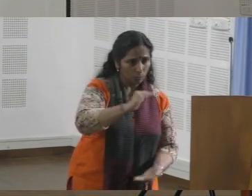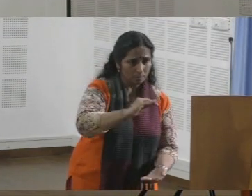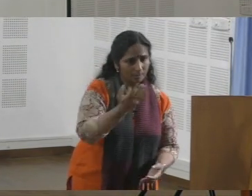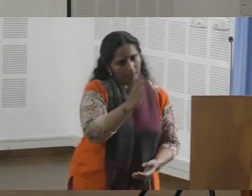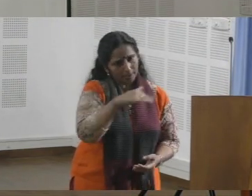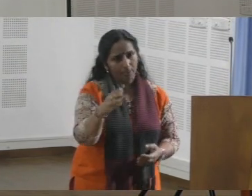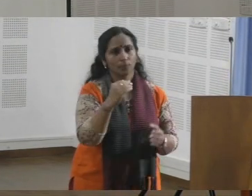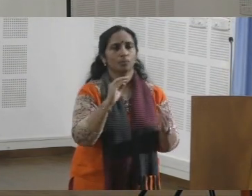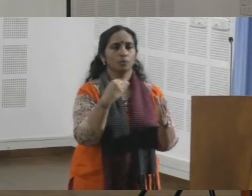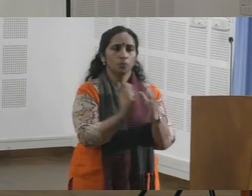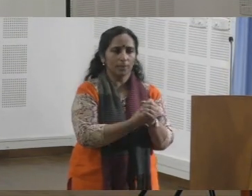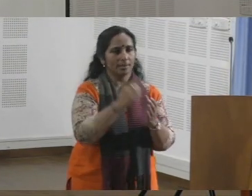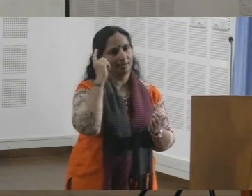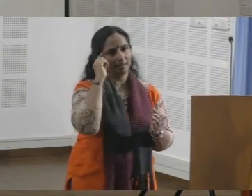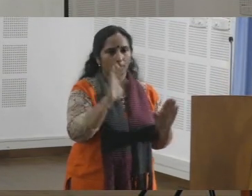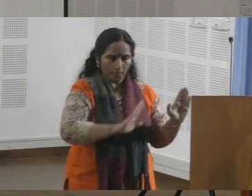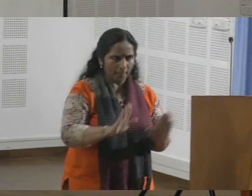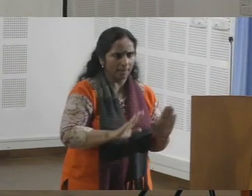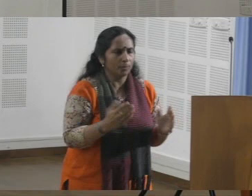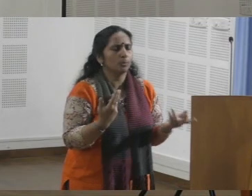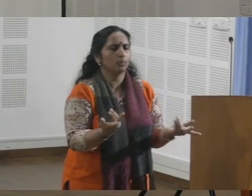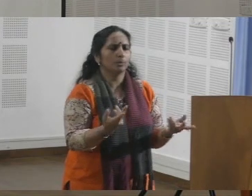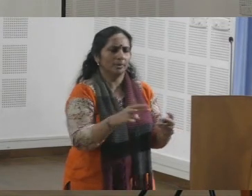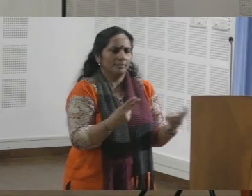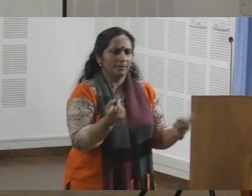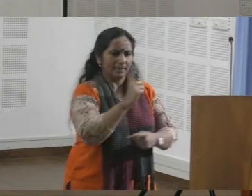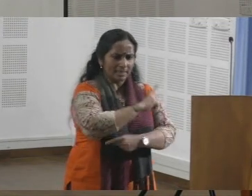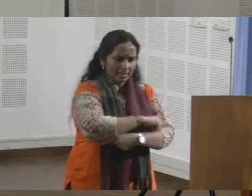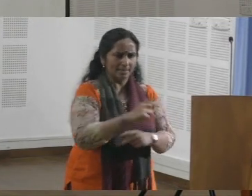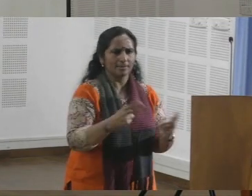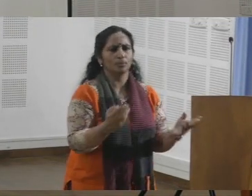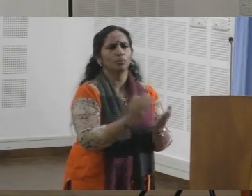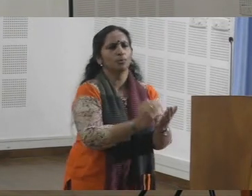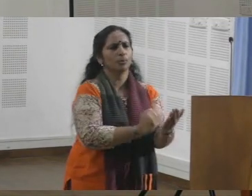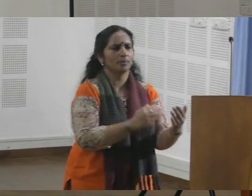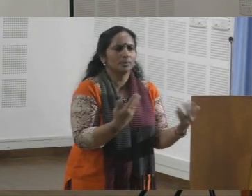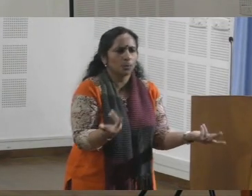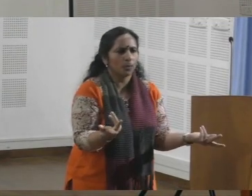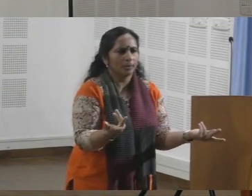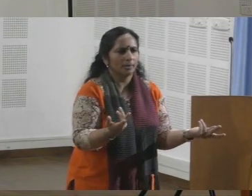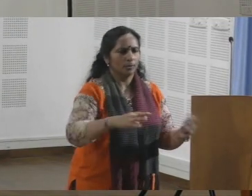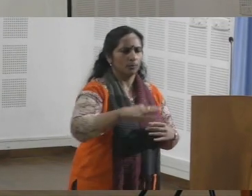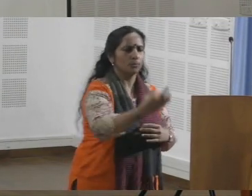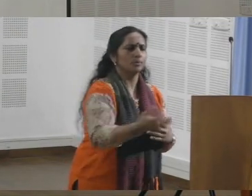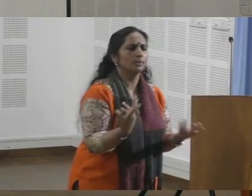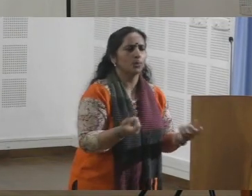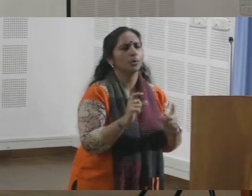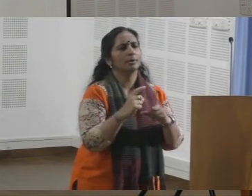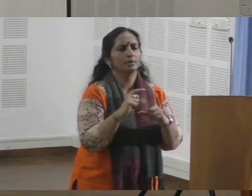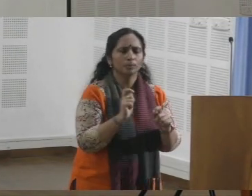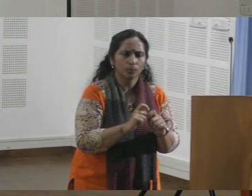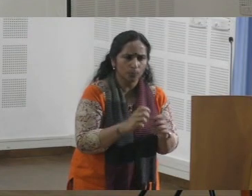അവർ രണ്ടുപേർക്കും പ്രോപ്പർ പ്ലാനിങ് ഉണ്ട്. ഇന്നത്തെ ദിവസം എന്തൊക്കെ ആക്ടിവിറ്റീസ് ചെയ്യണം, എങ്ങനെ മുന്നോട്ട് കൊണ്ടുപോകണം. അപ്പോൾ ഞാനും ഇവിടെ